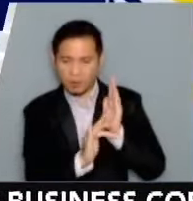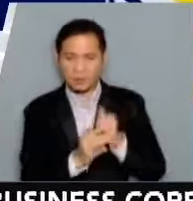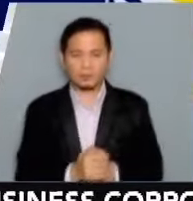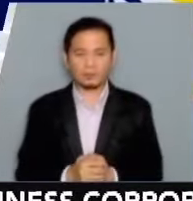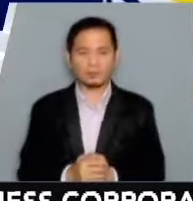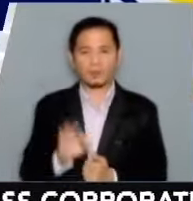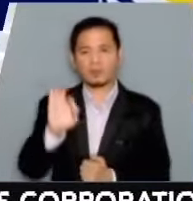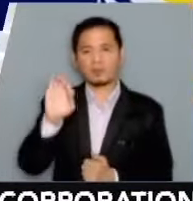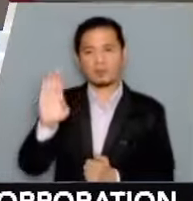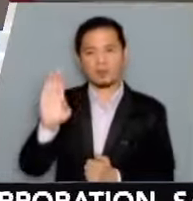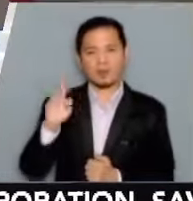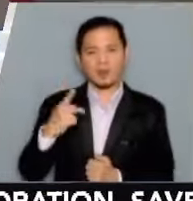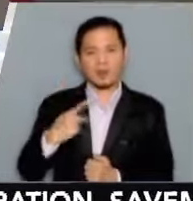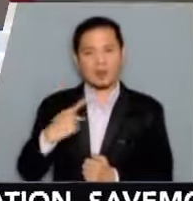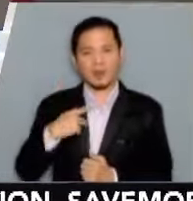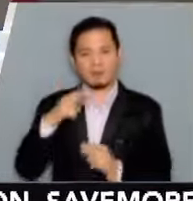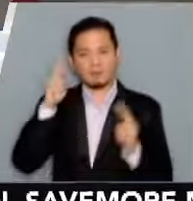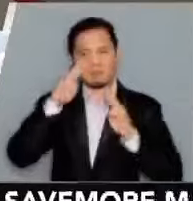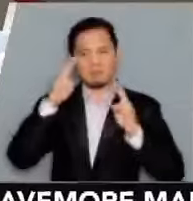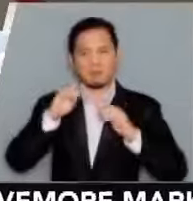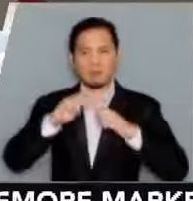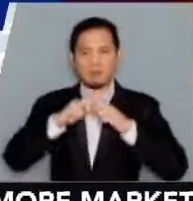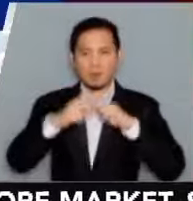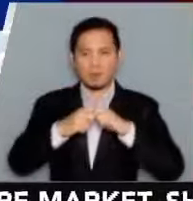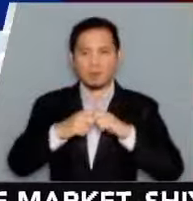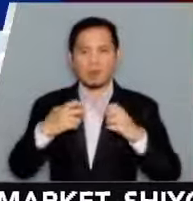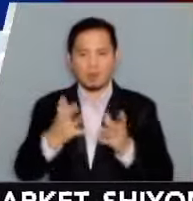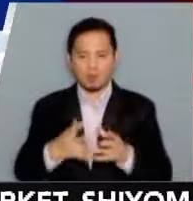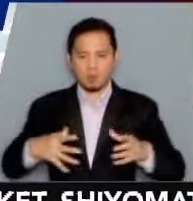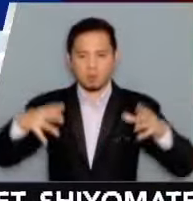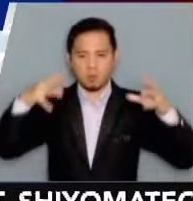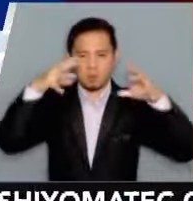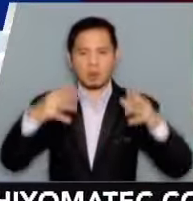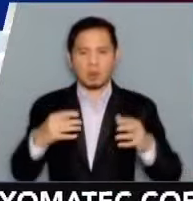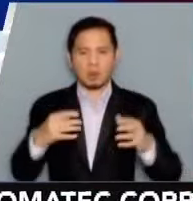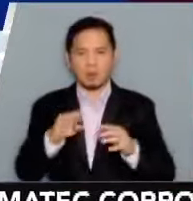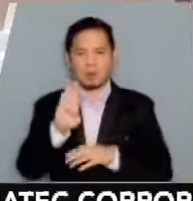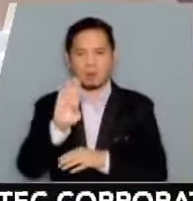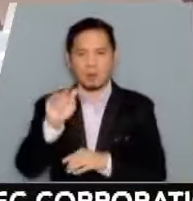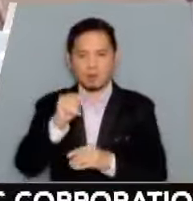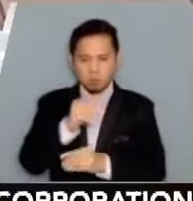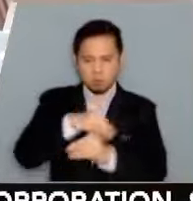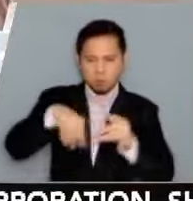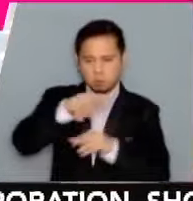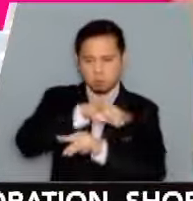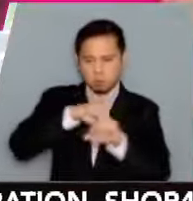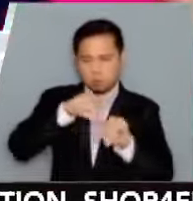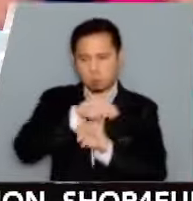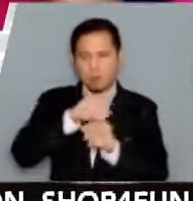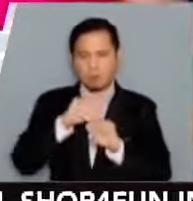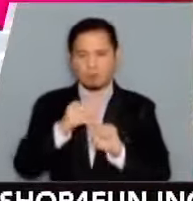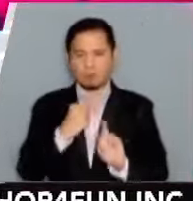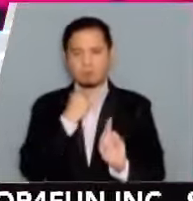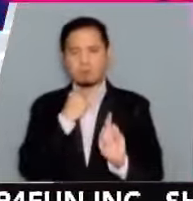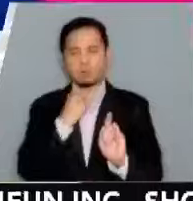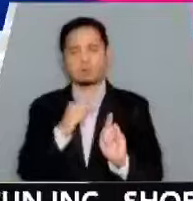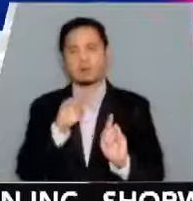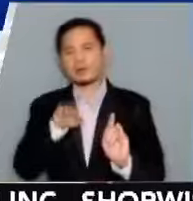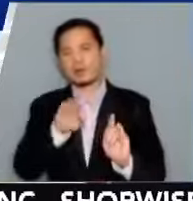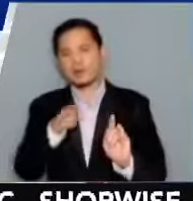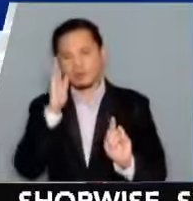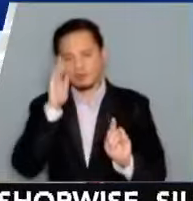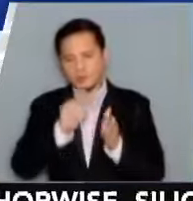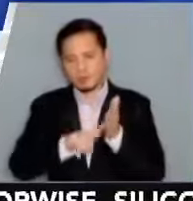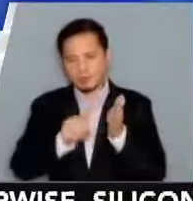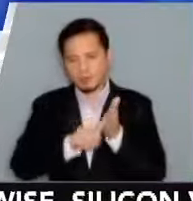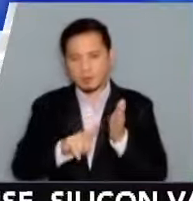Nagloko ang isang draw machine sa three digit game iginiit ng PCSO na sumunod lang sila sa procedure pag-aaralan daw nila ang mungkahing